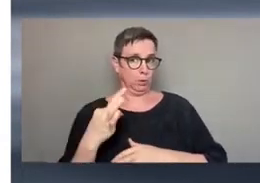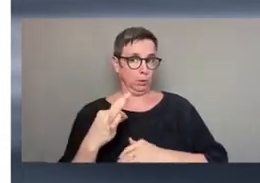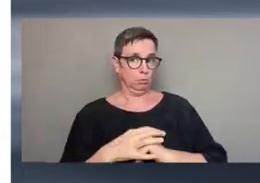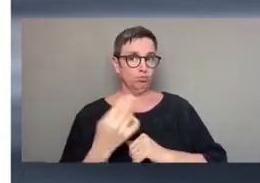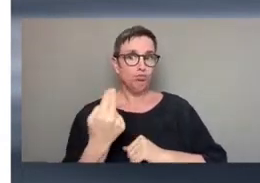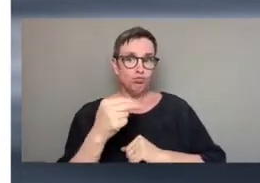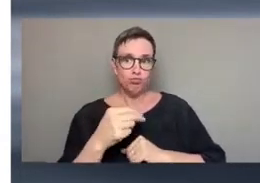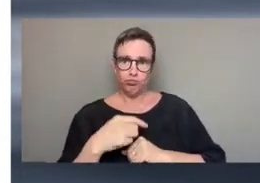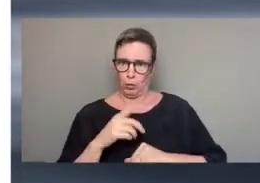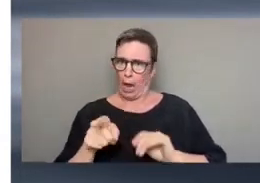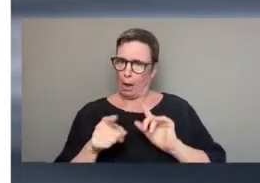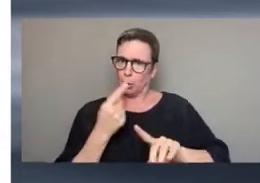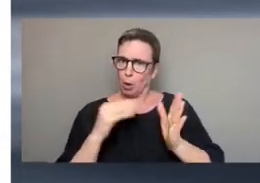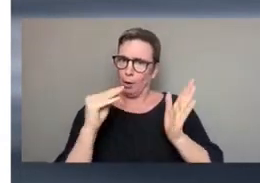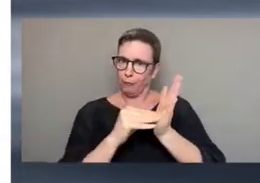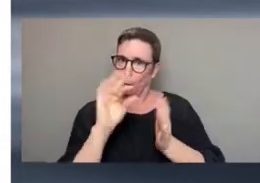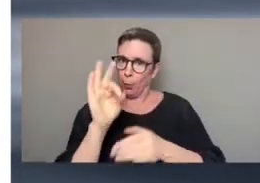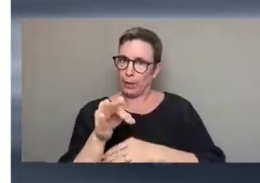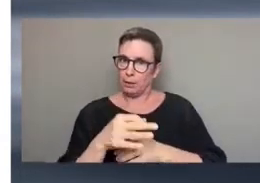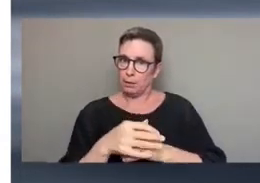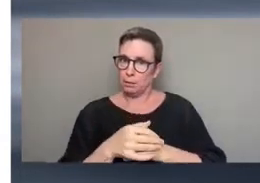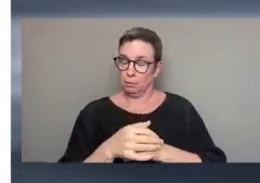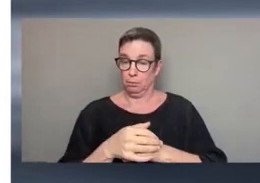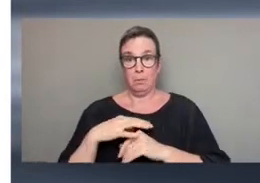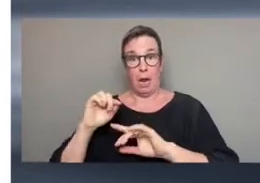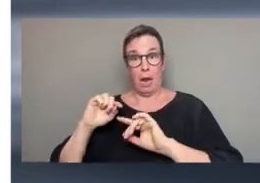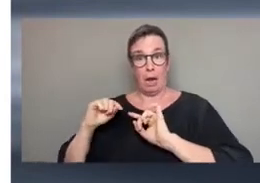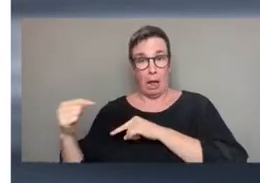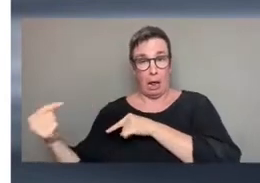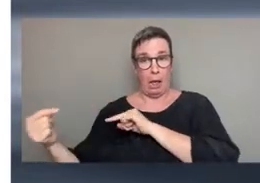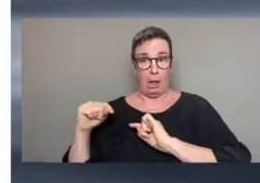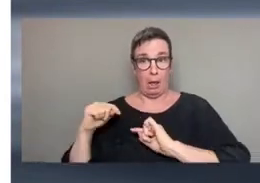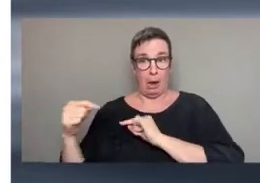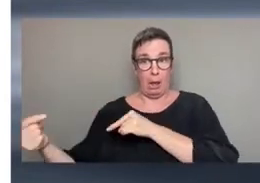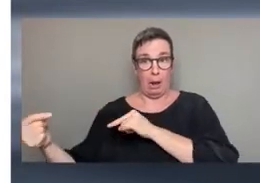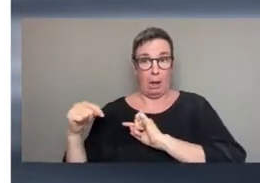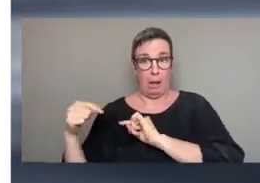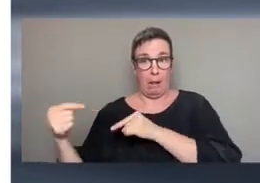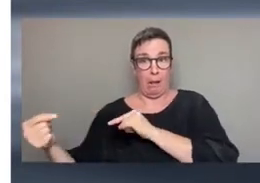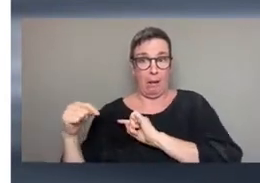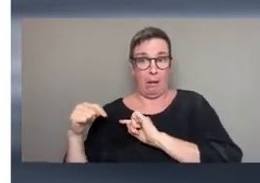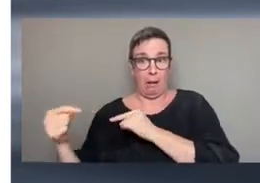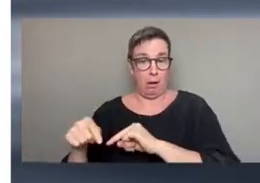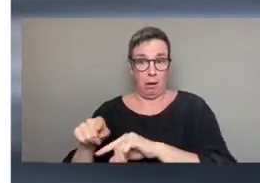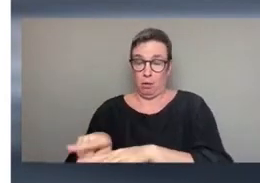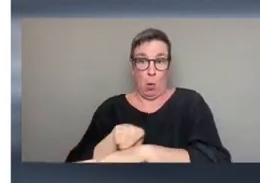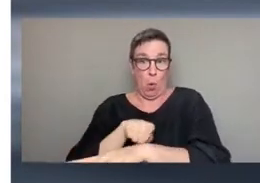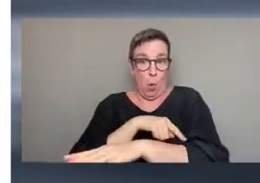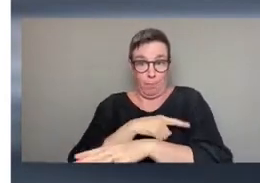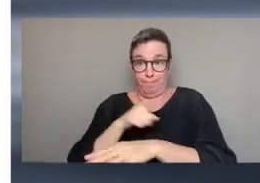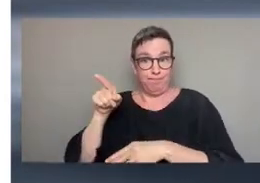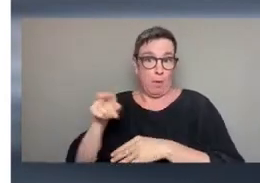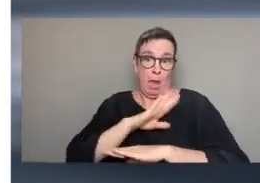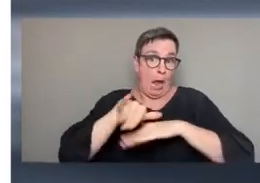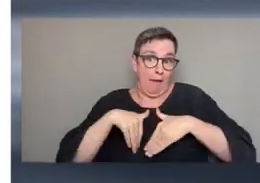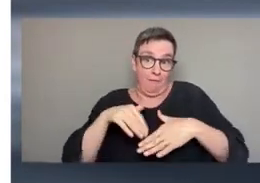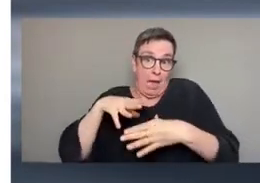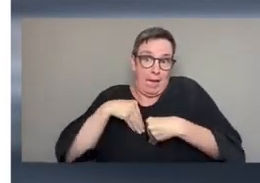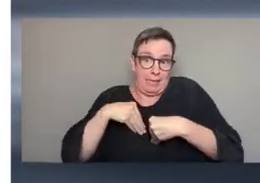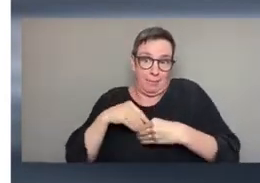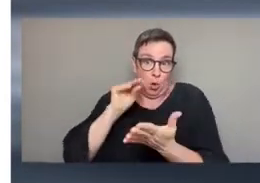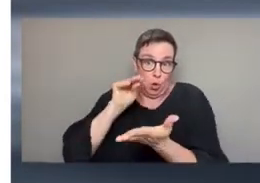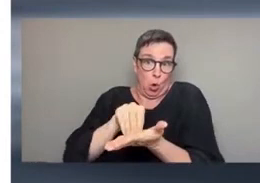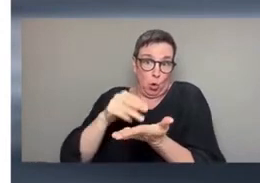non, il faut voter oui. Et on a eu un long débat là-dessus. Pour finir, il a quand même accepté de mettre le non, parce que c'est quand